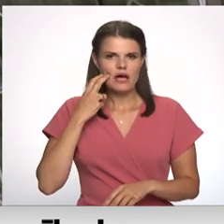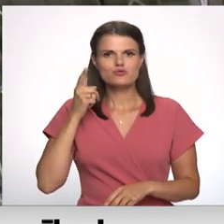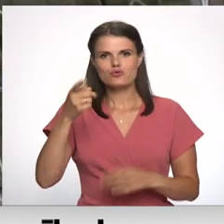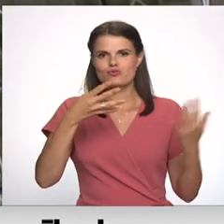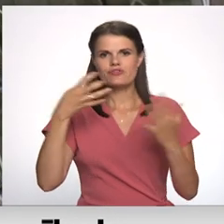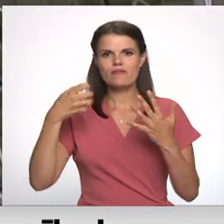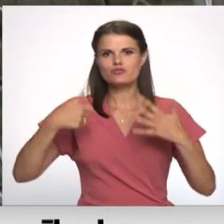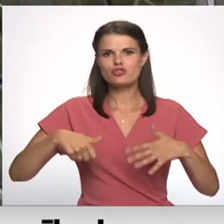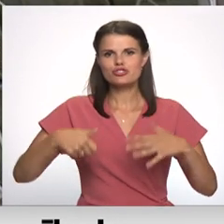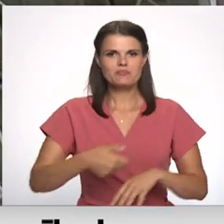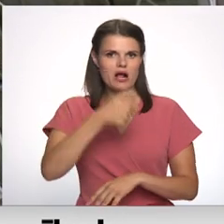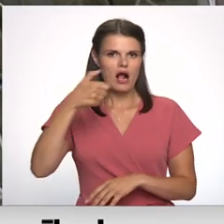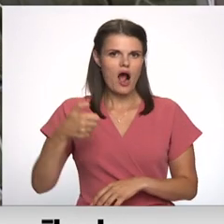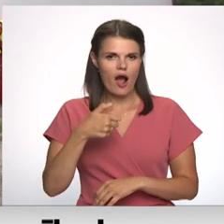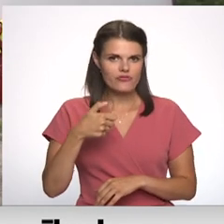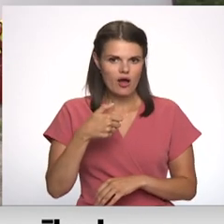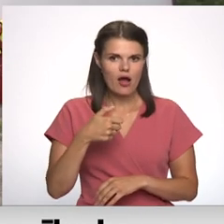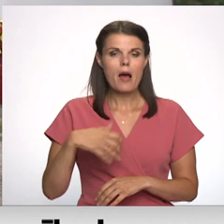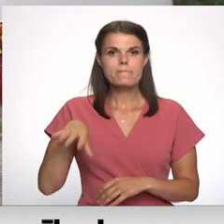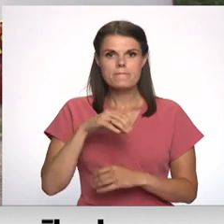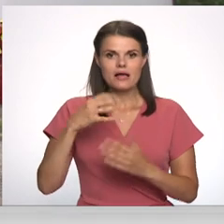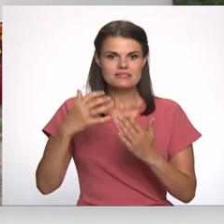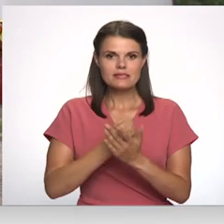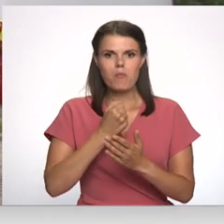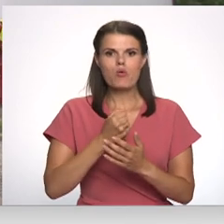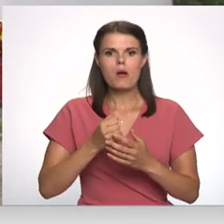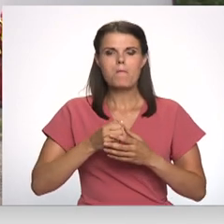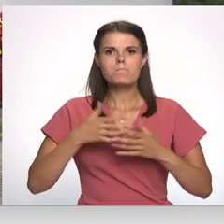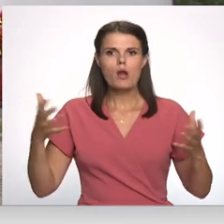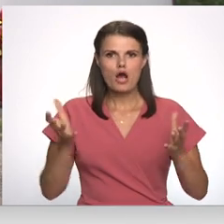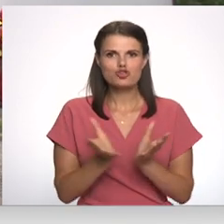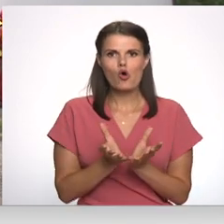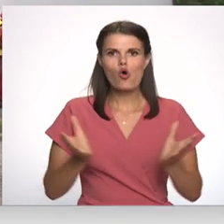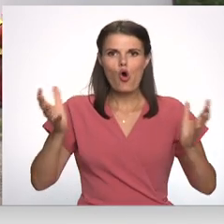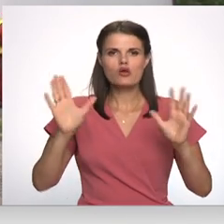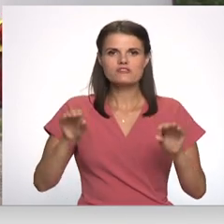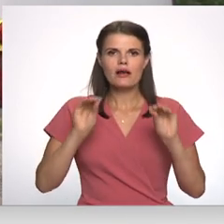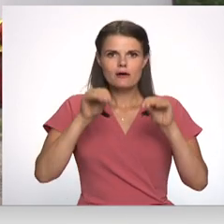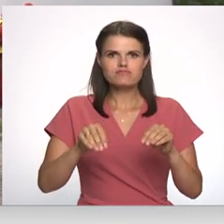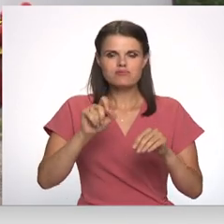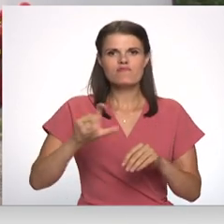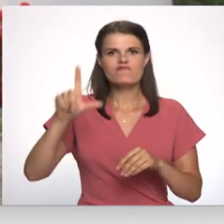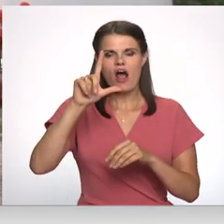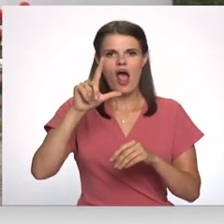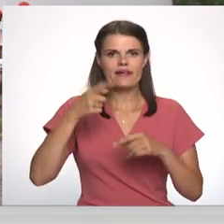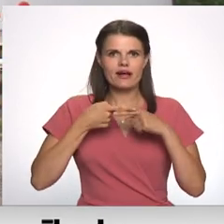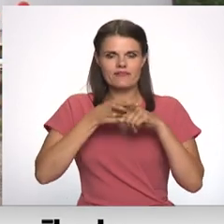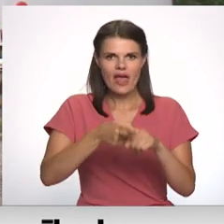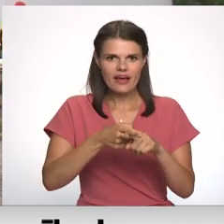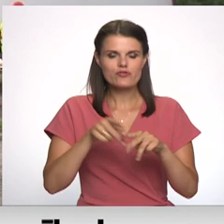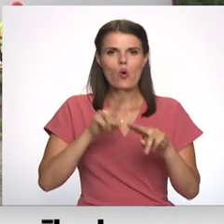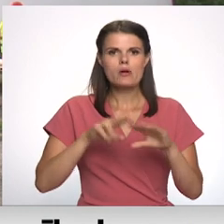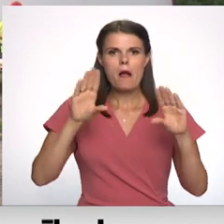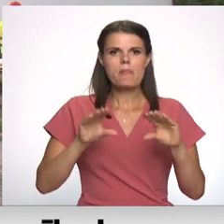Gados. Ko tas nozīmē? Ka mēs dabūjam plašā konusu, kur mēs varam izvietot vairāk aparatūras un mazāk